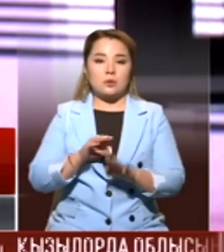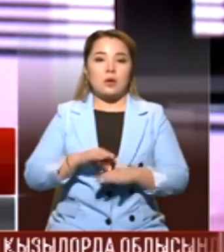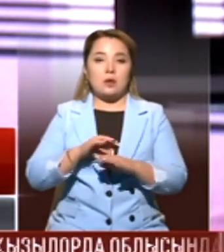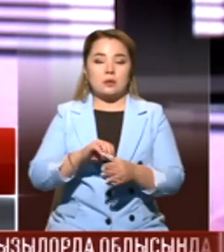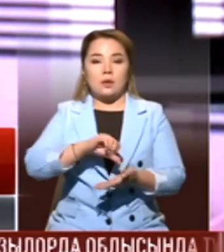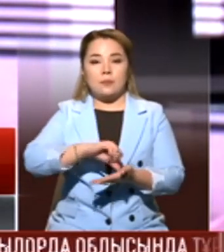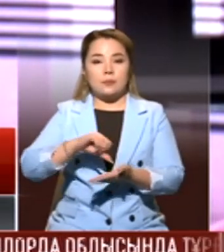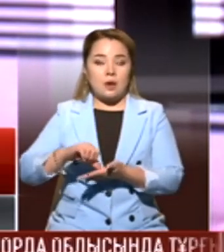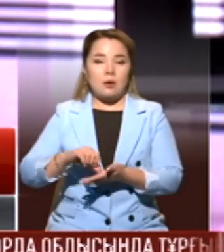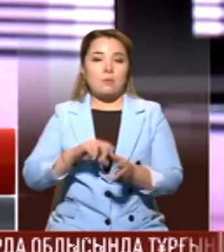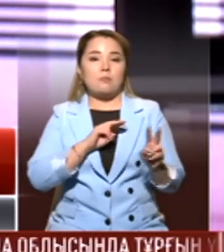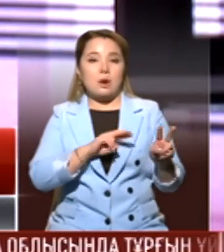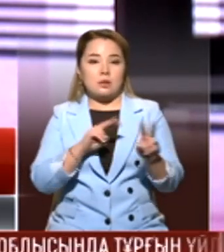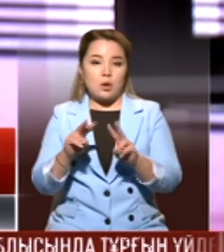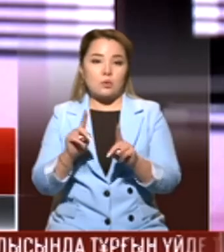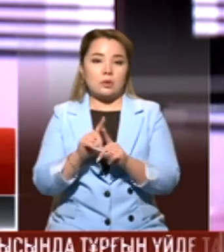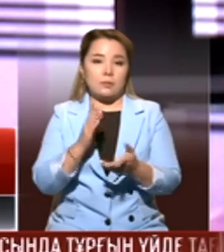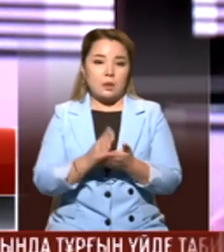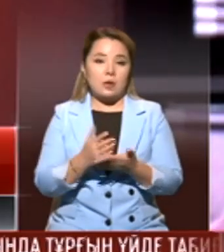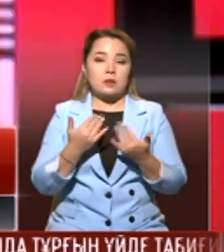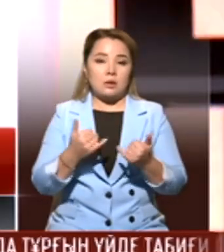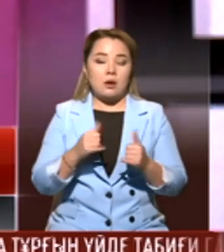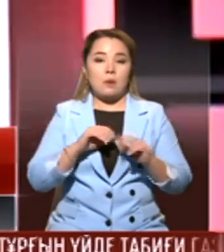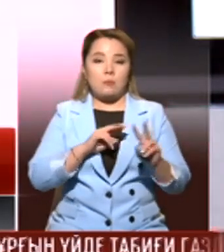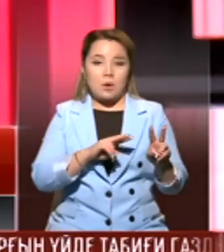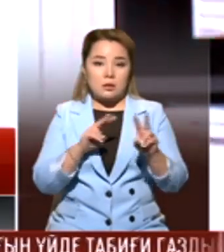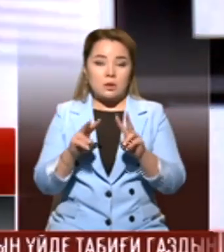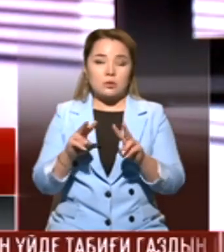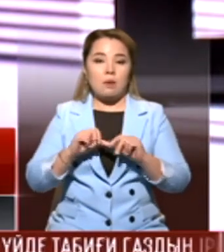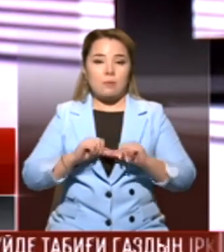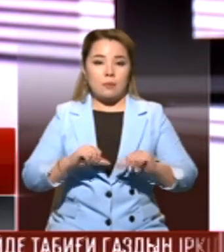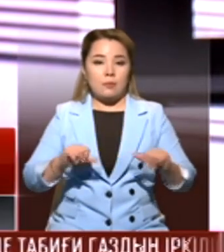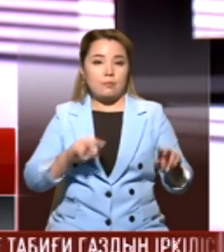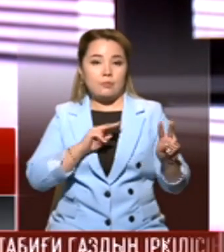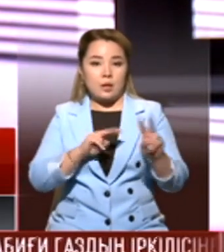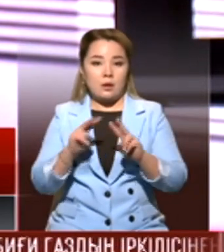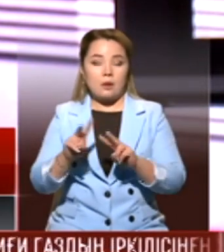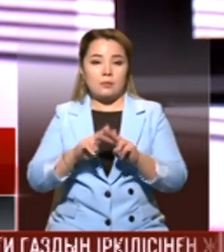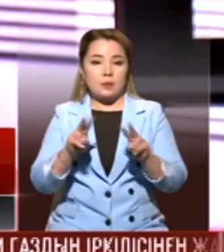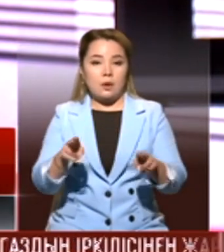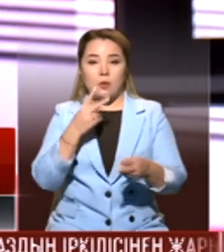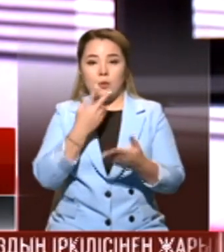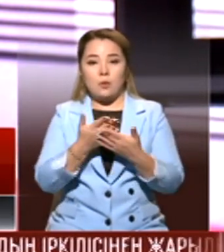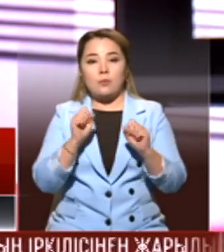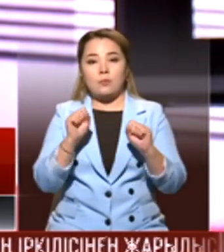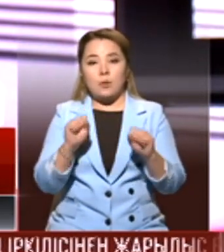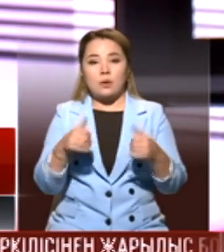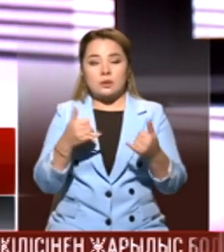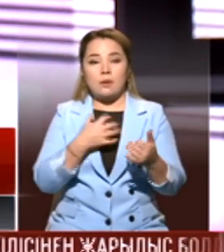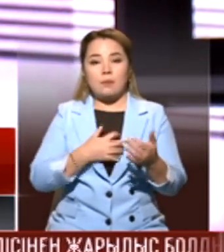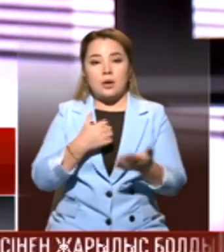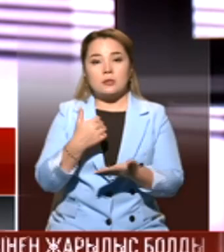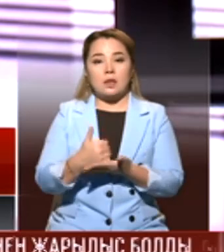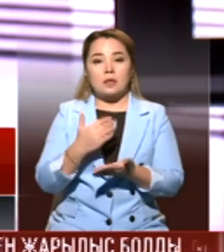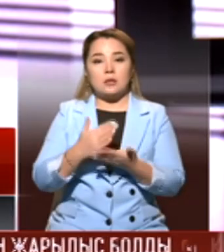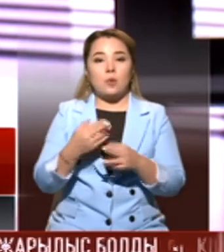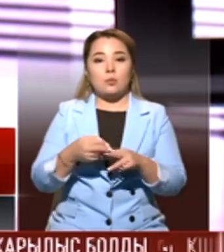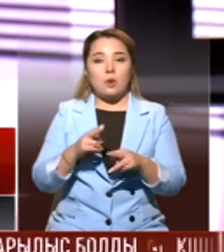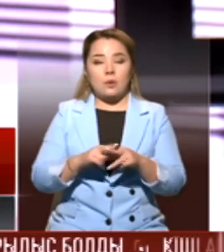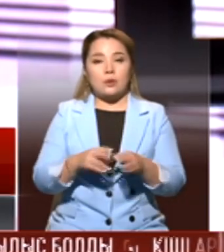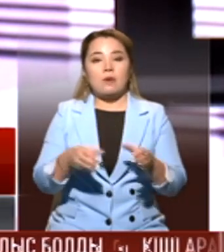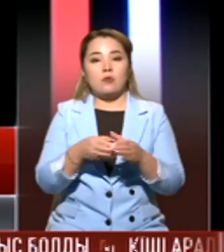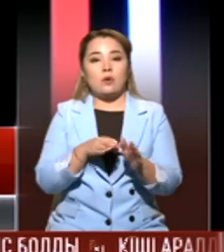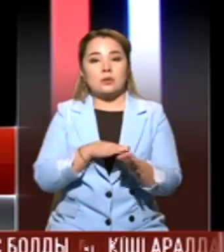деп айтсақ болады. Бұл жерде бақылаушы мен байқаушының екеуін бір ретінде қарастырсақ болады. Бастысы бұл жерде